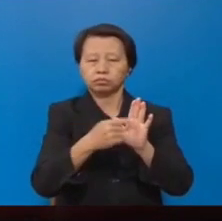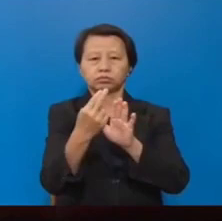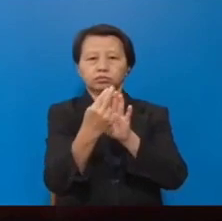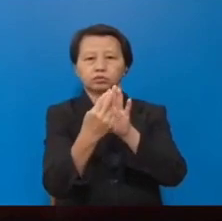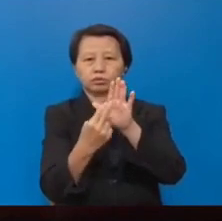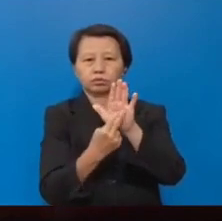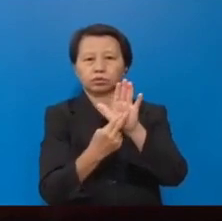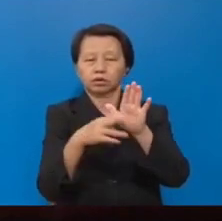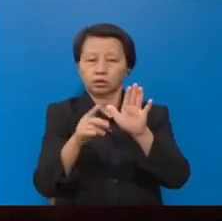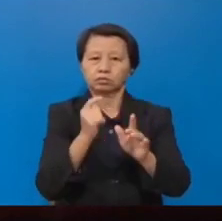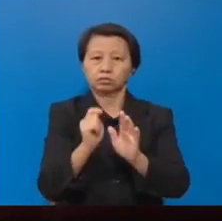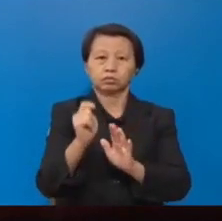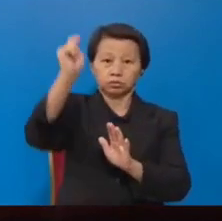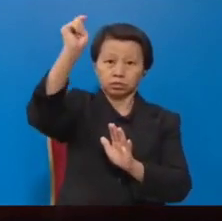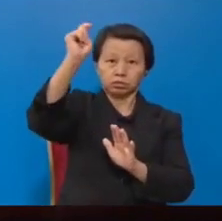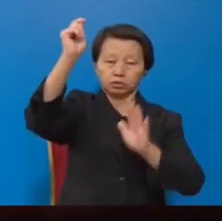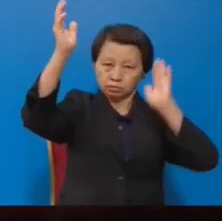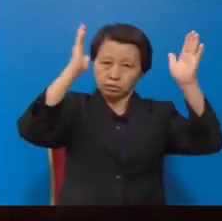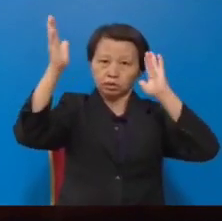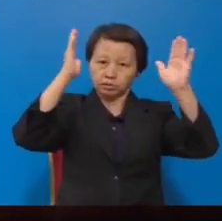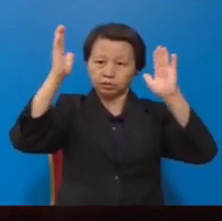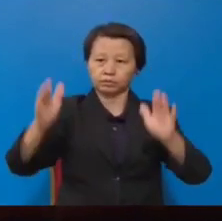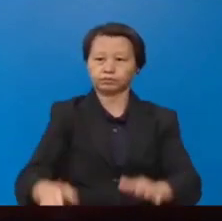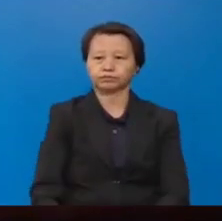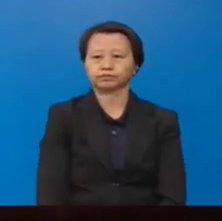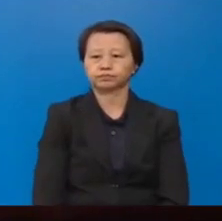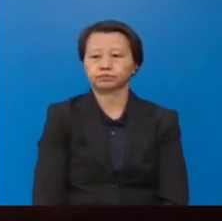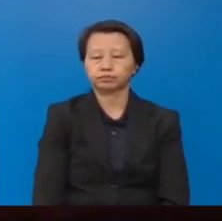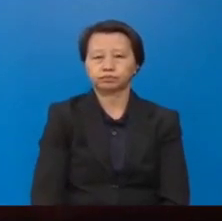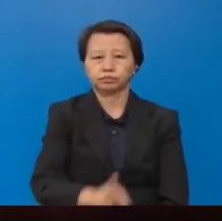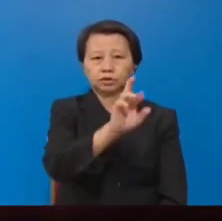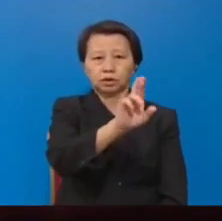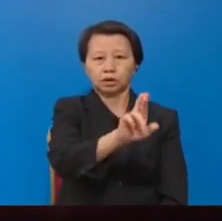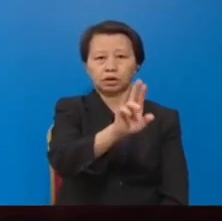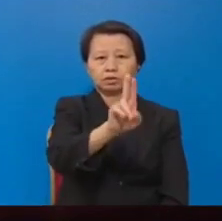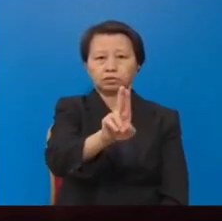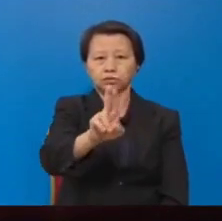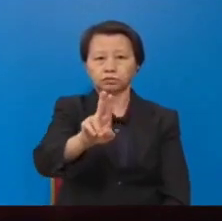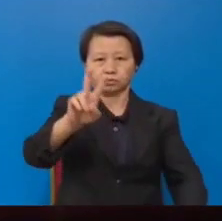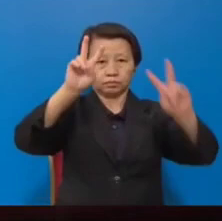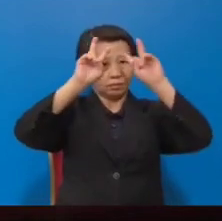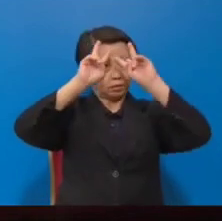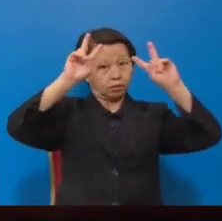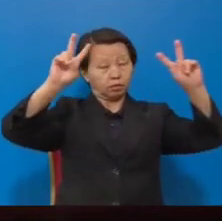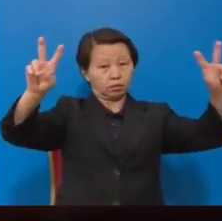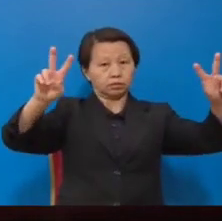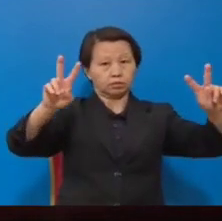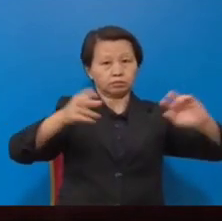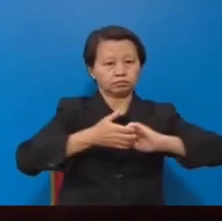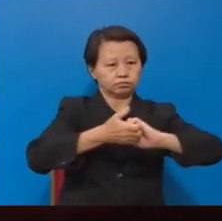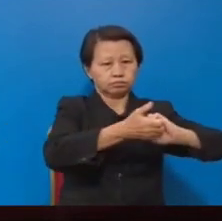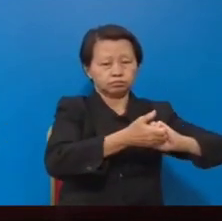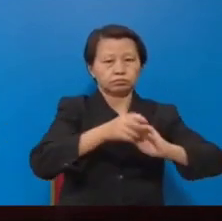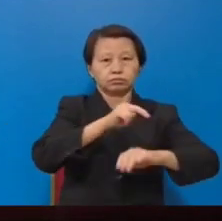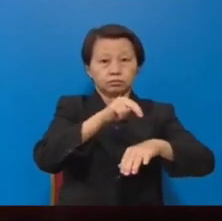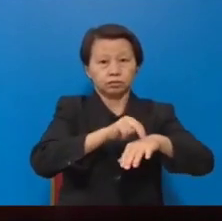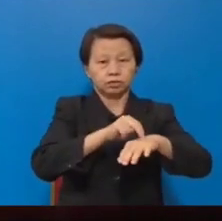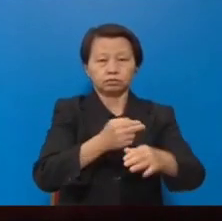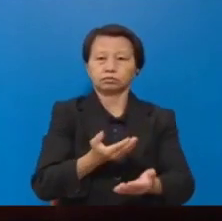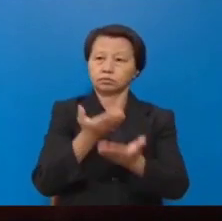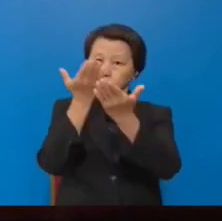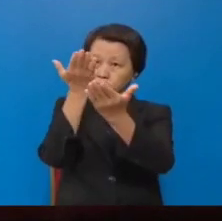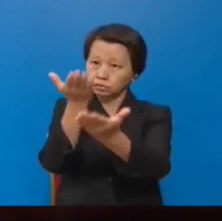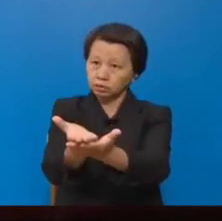undang-undang yang tertinggi di negara kita are you keharmonian dan Rekonsiliasi di Nasional telah